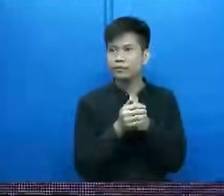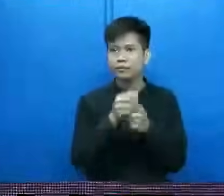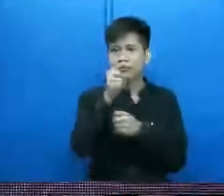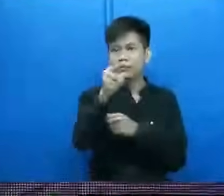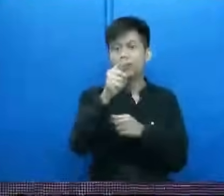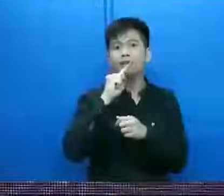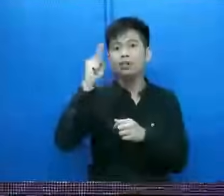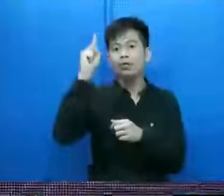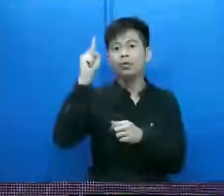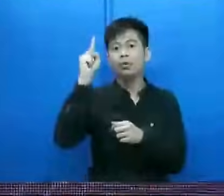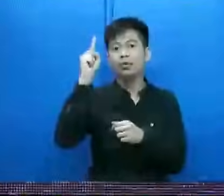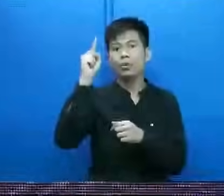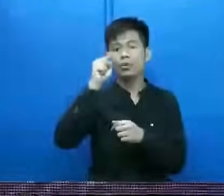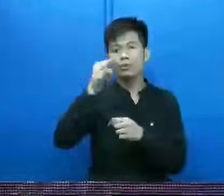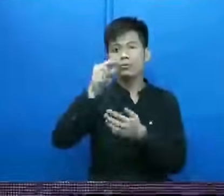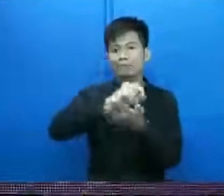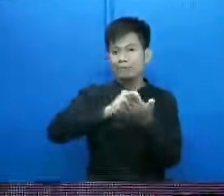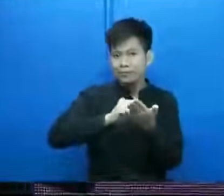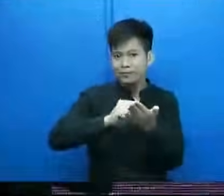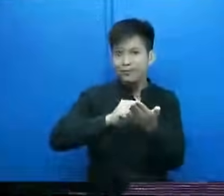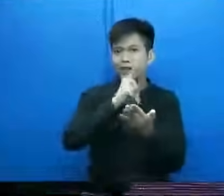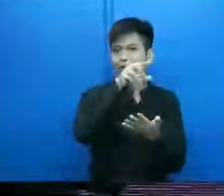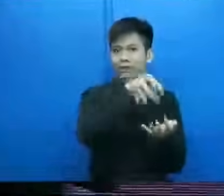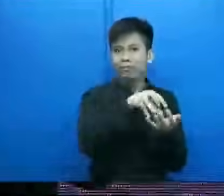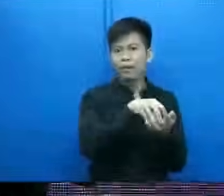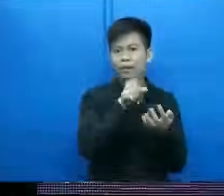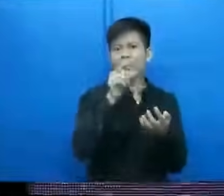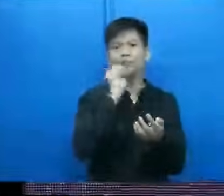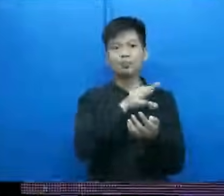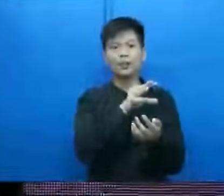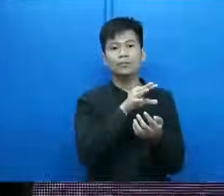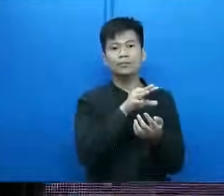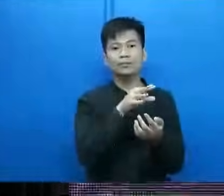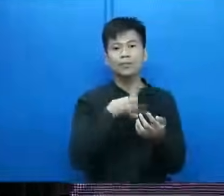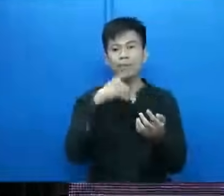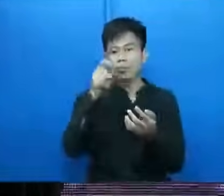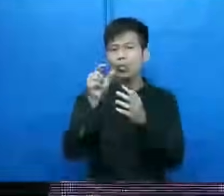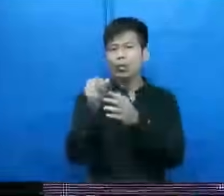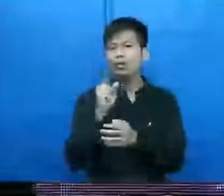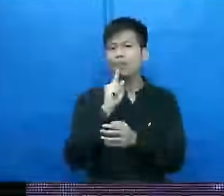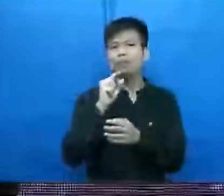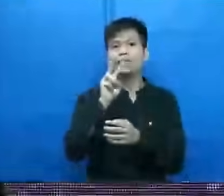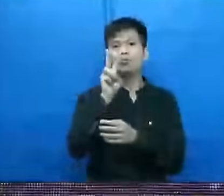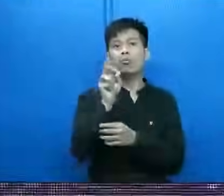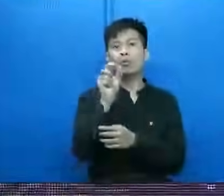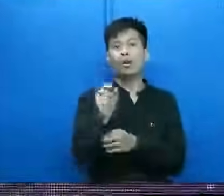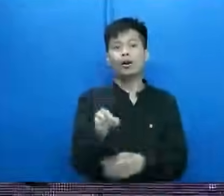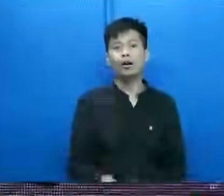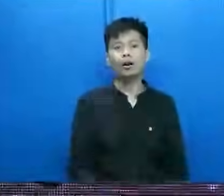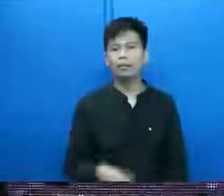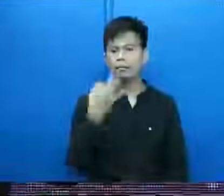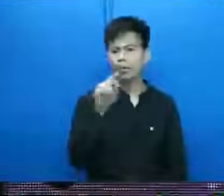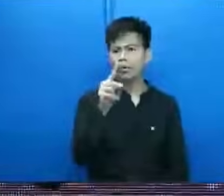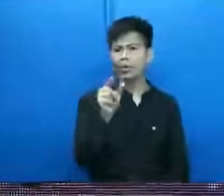Antum insya Allah saya rekomendasikan ke satu tempat yang tadi saya sebutkan. Saya masih butuh orang karena saya dikasih 20. Baru satu